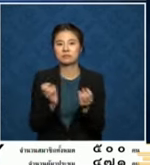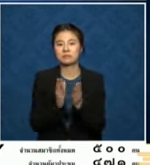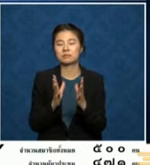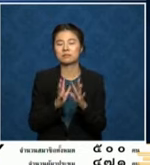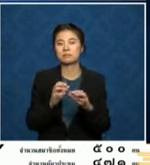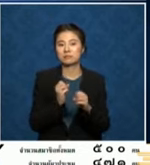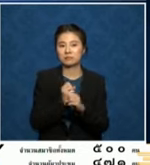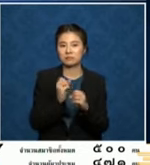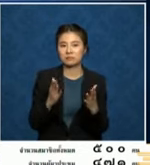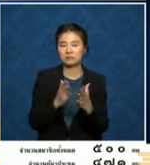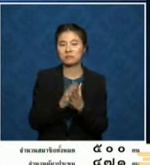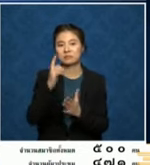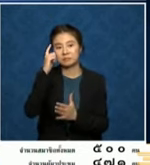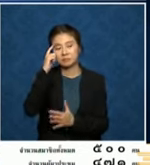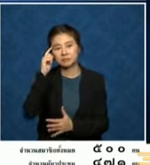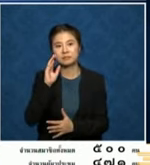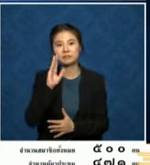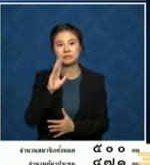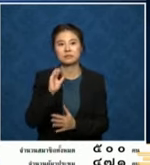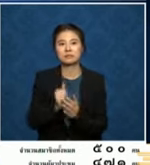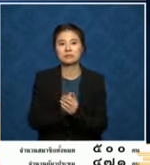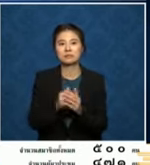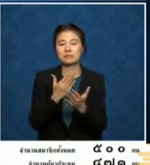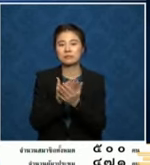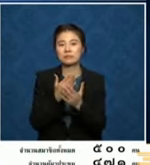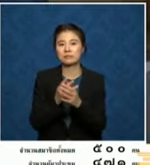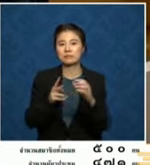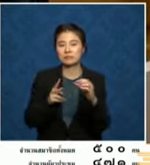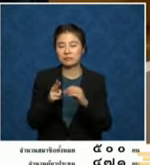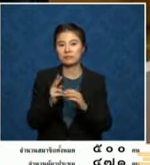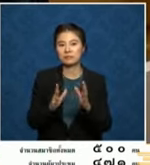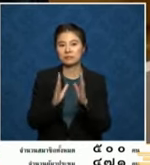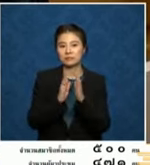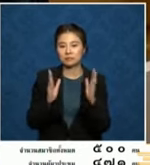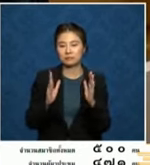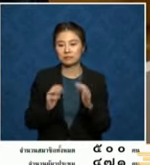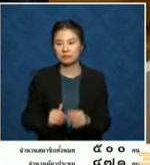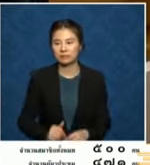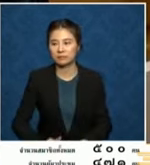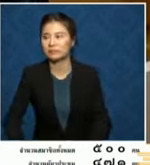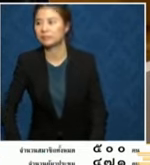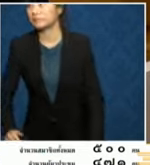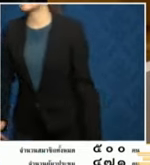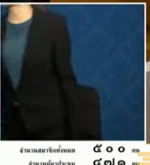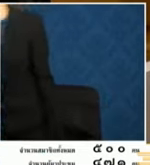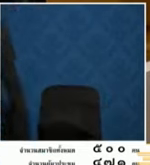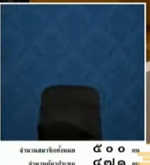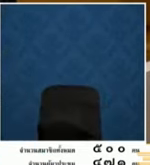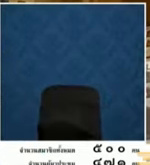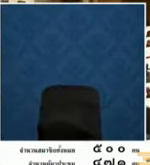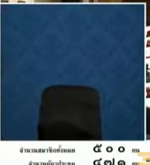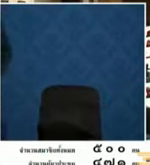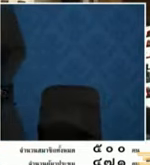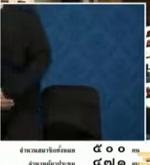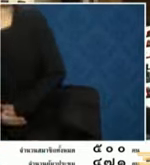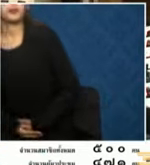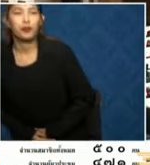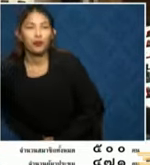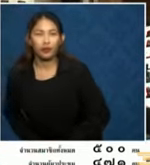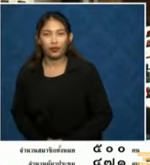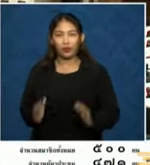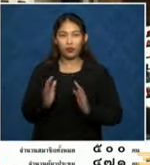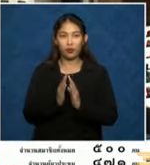รือไม่ท่านคิดเอาครับผมขอตัดด้วยเหตุผลนี้ขอบคุณครับ ขอบคุณครับต่อไปจะเป็น